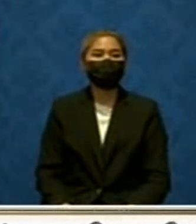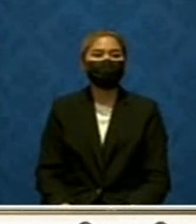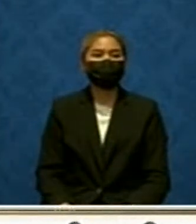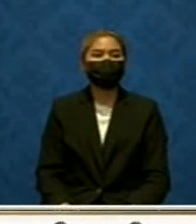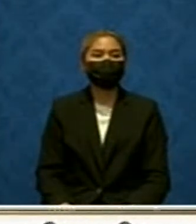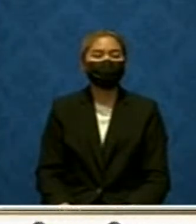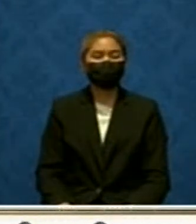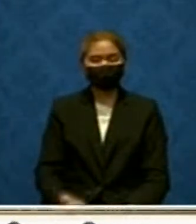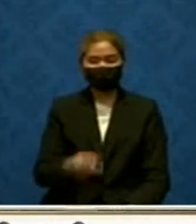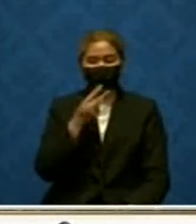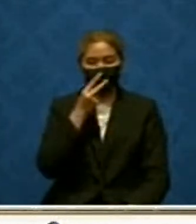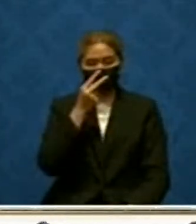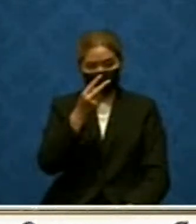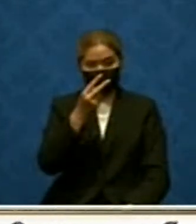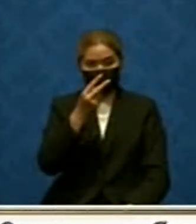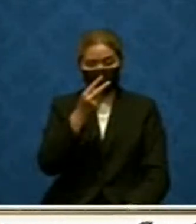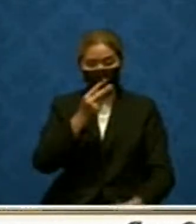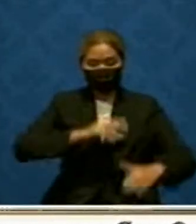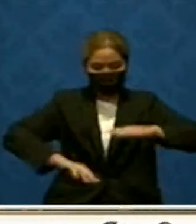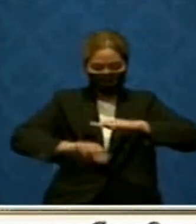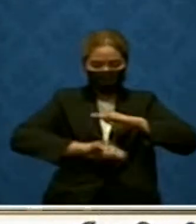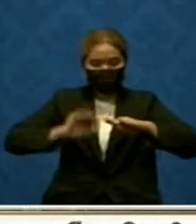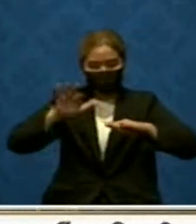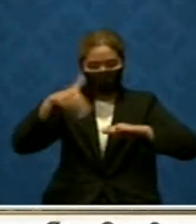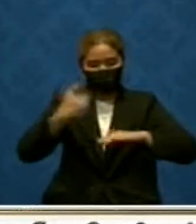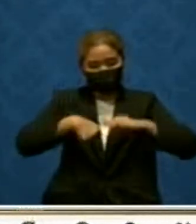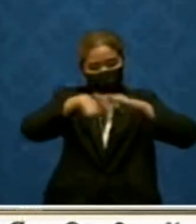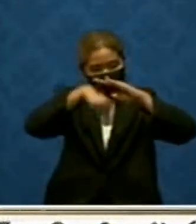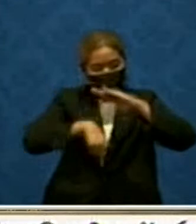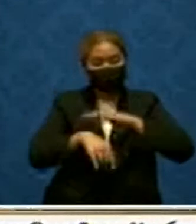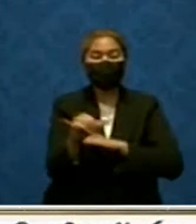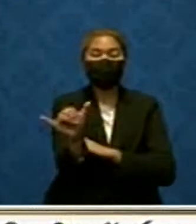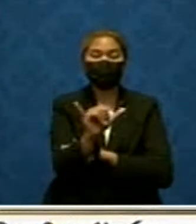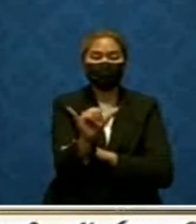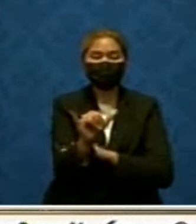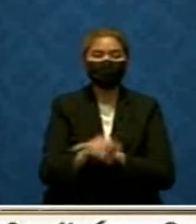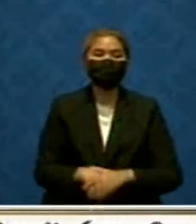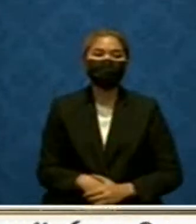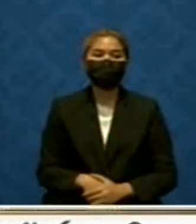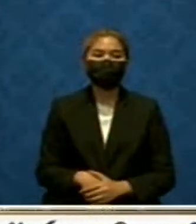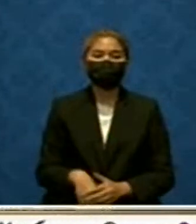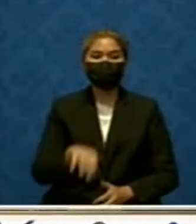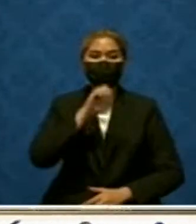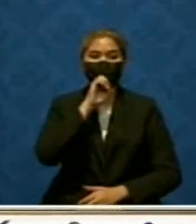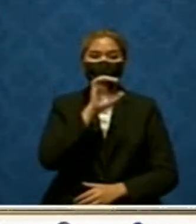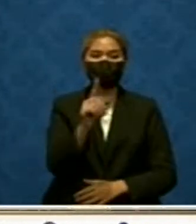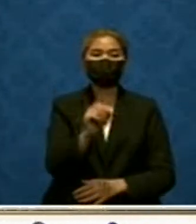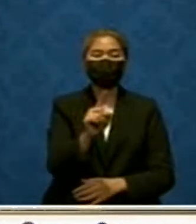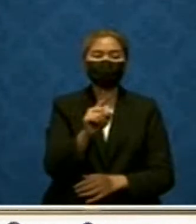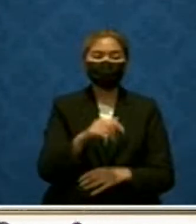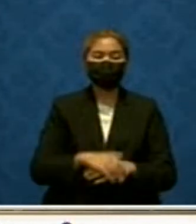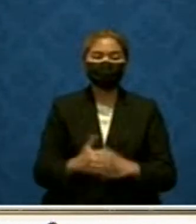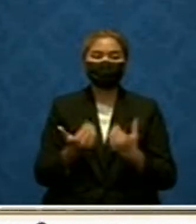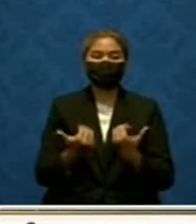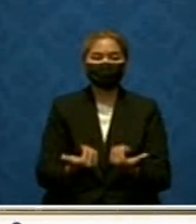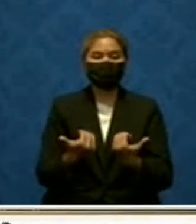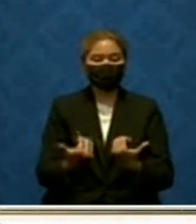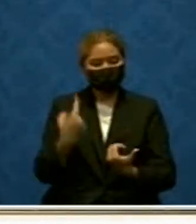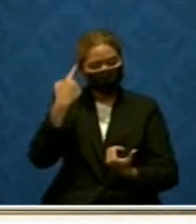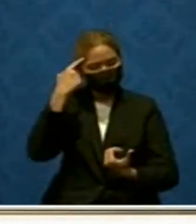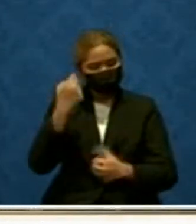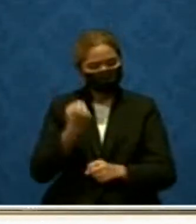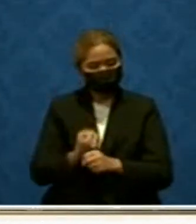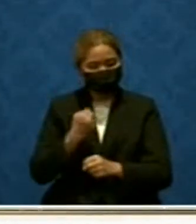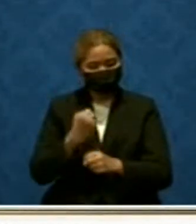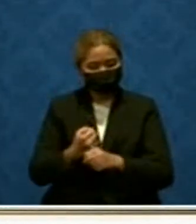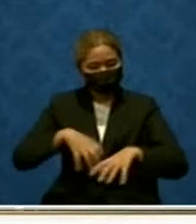ัผมยไมอยากลงลายลเอยด เพระนเป็วาระทหนึ่แต่ผมจะบอกท่บนทานอยนี้ครัว่ากันจทำงประมาณ